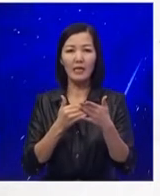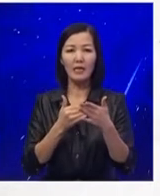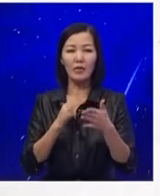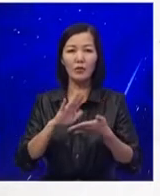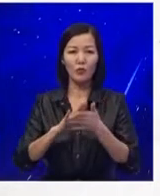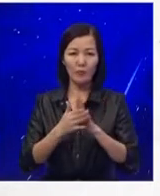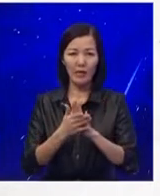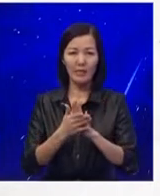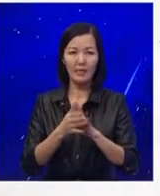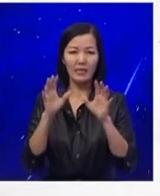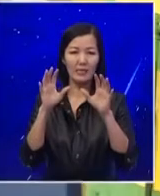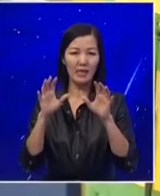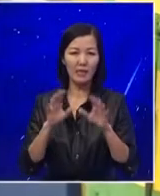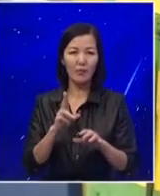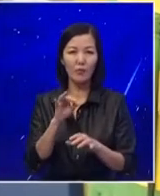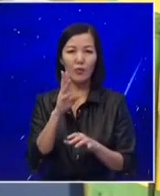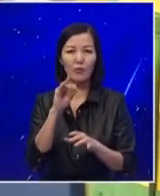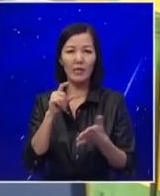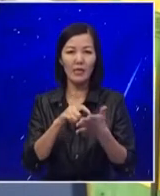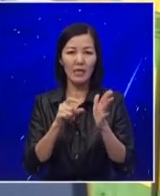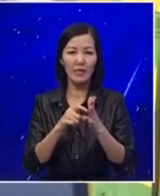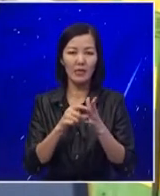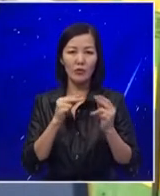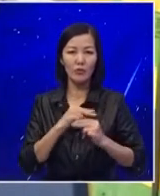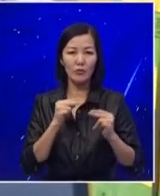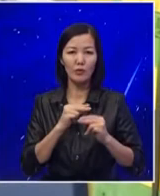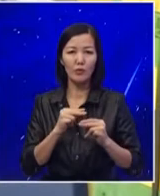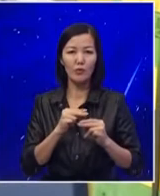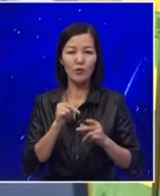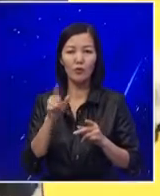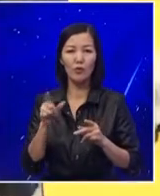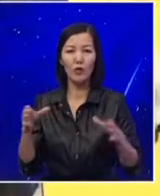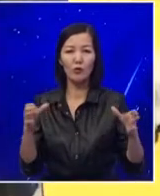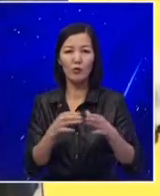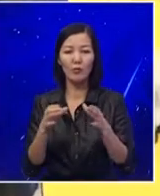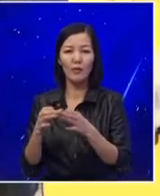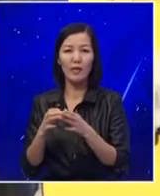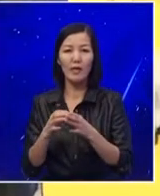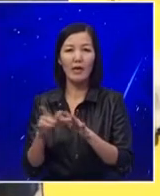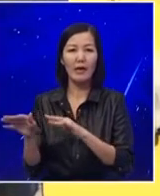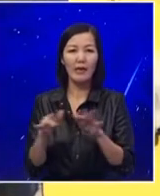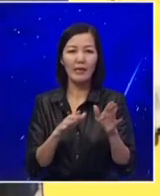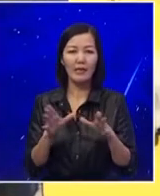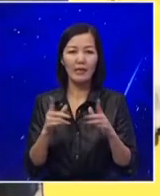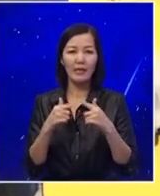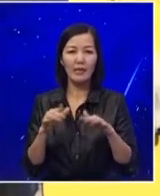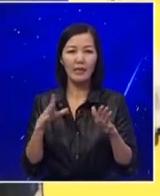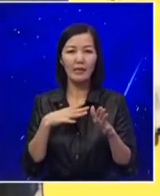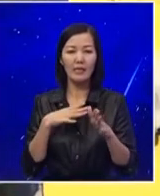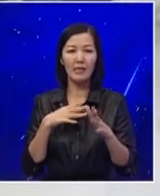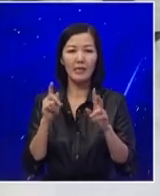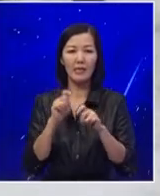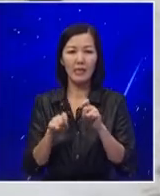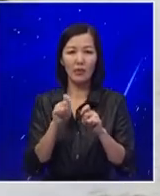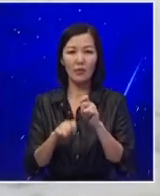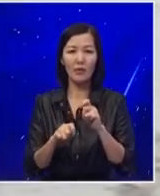алдын ала сөз байласқан. Заңды букмекерлік кеңселердің жұмыс істеуі түрінде тұлғалар тобымен әрекет еткен. Тергеу барысында